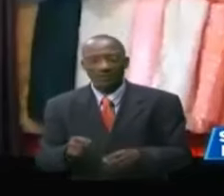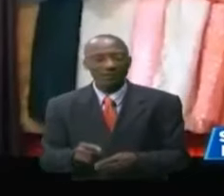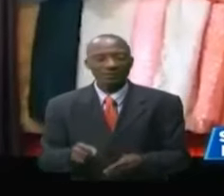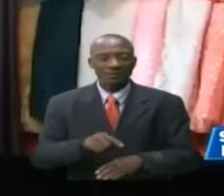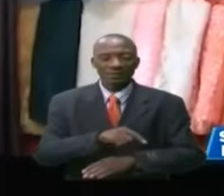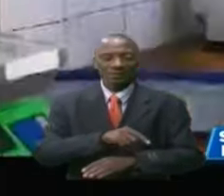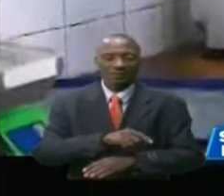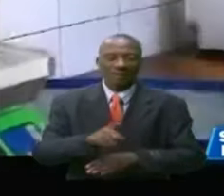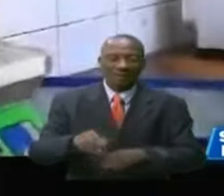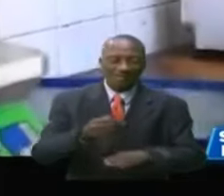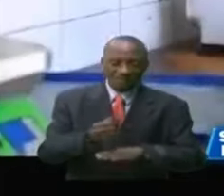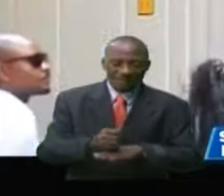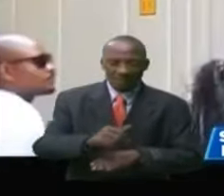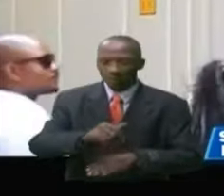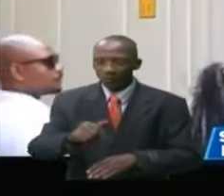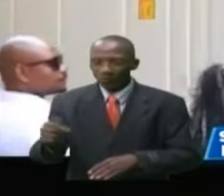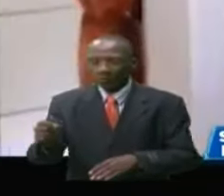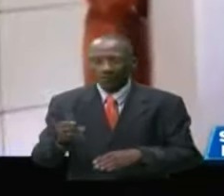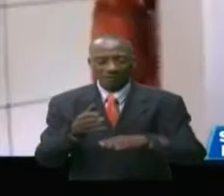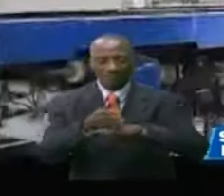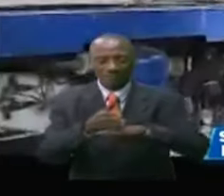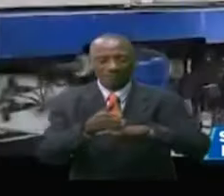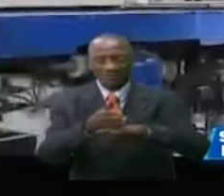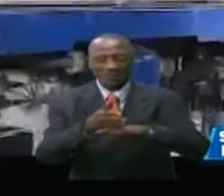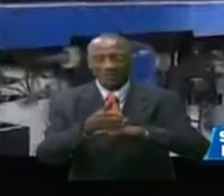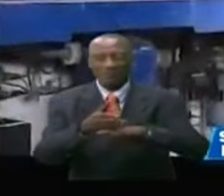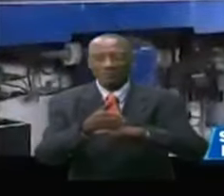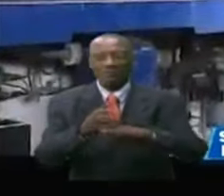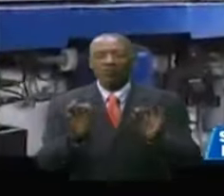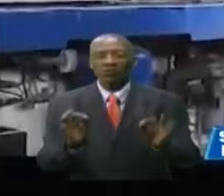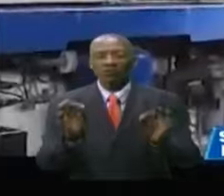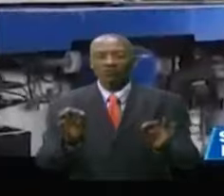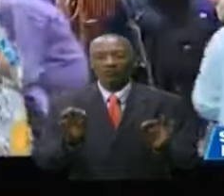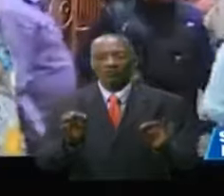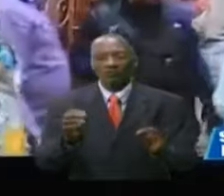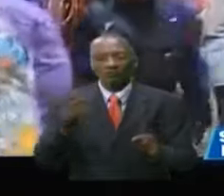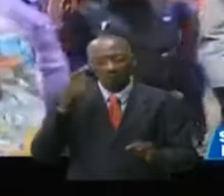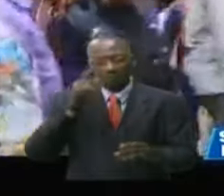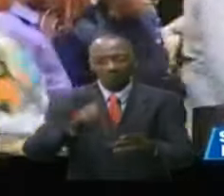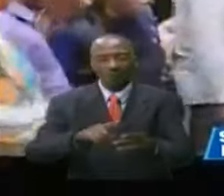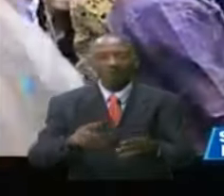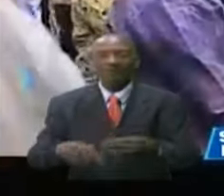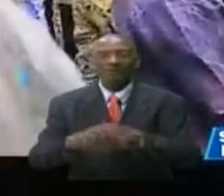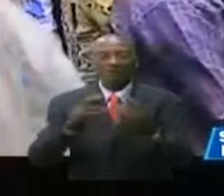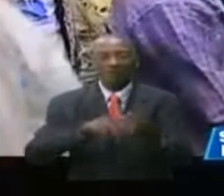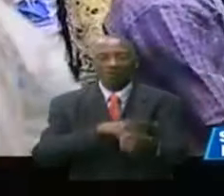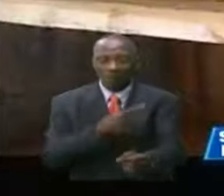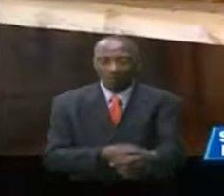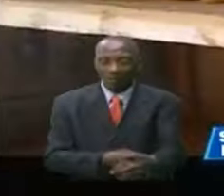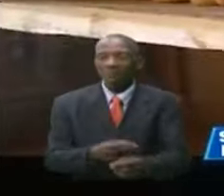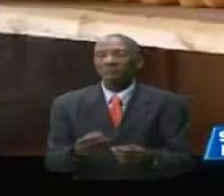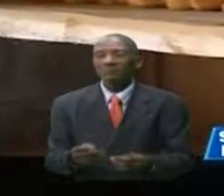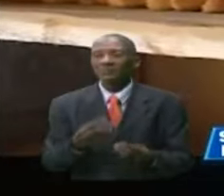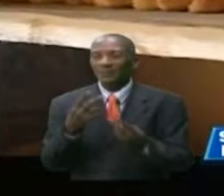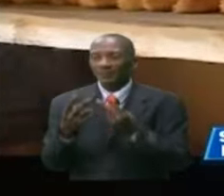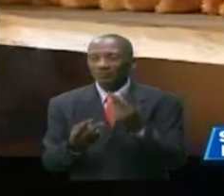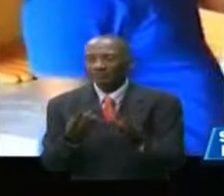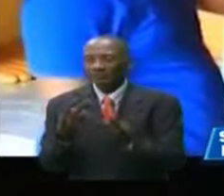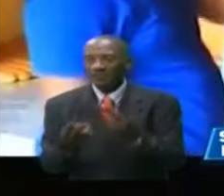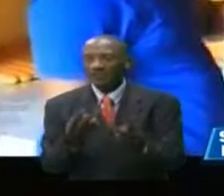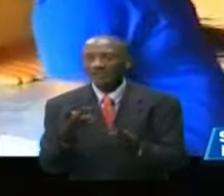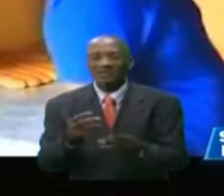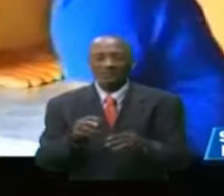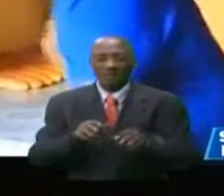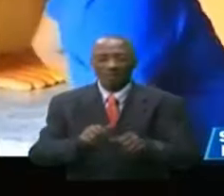de Mag et la charcuterie moderne de Goma, Chamoki, avant de poursuivre sa mission d'inspection auprès de la